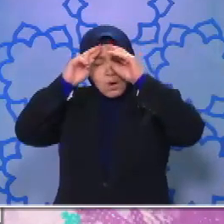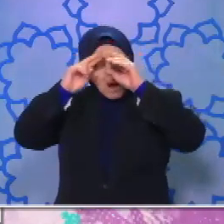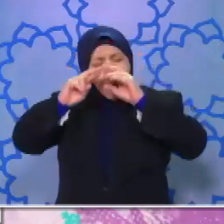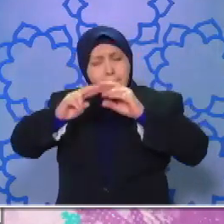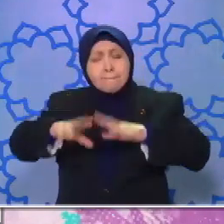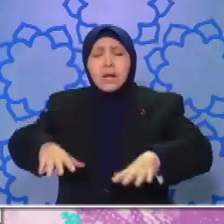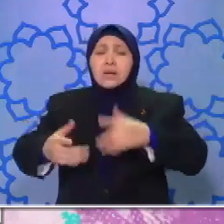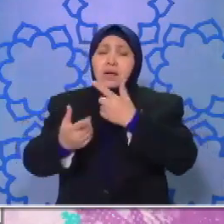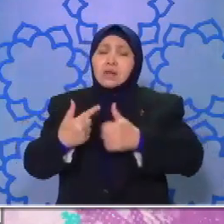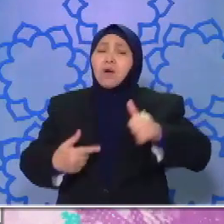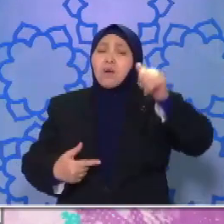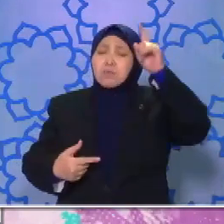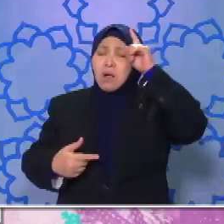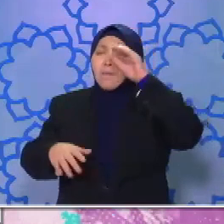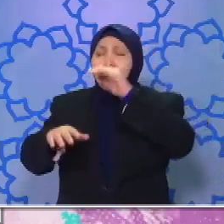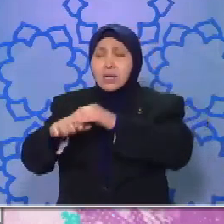ويستخرجا